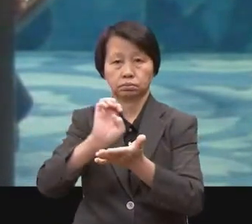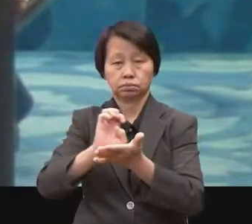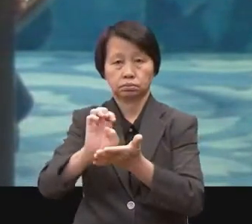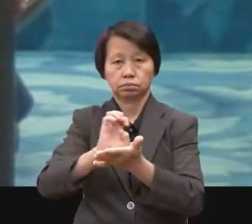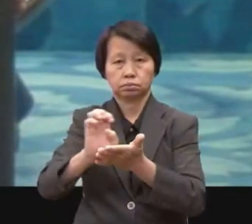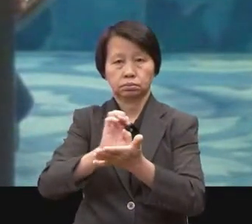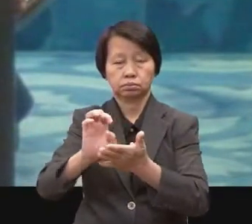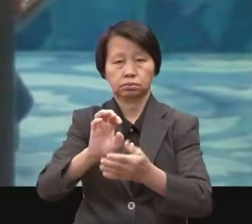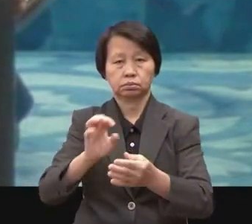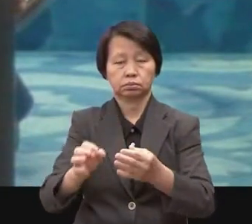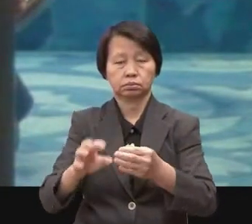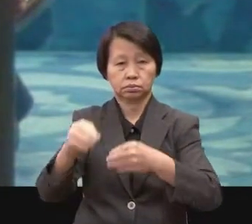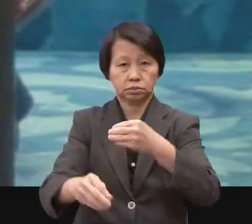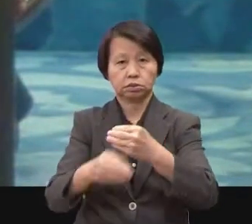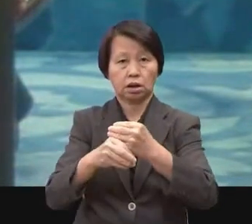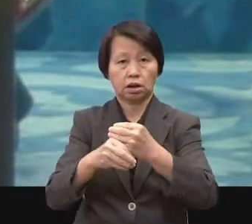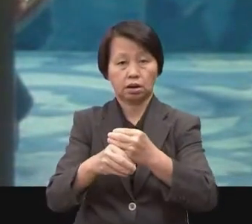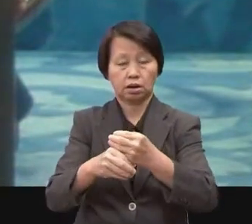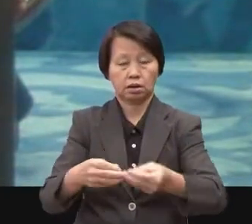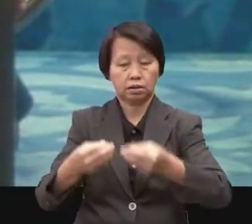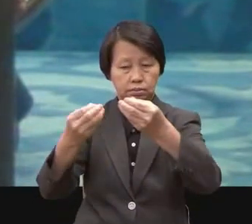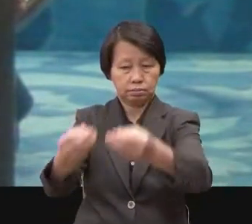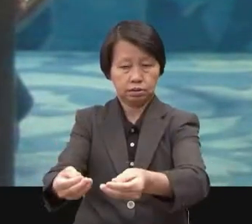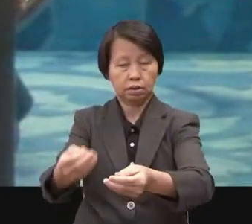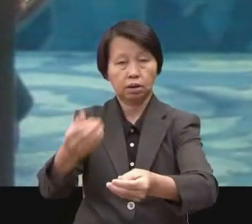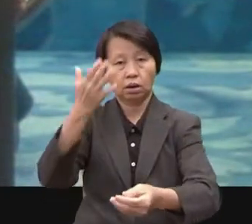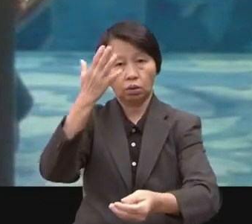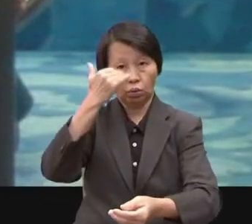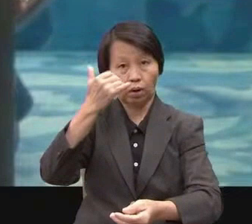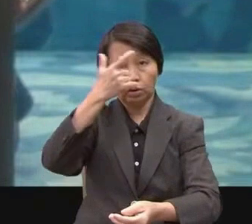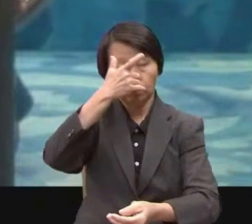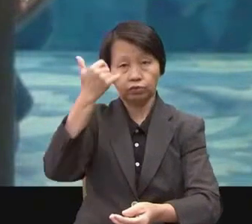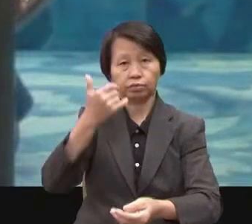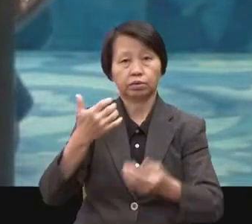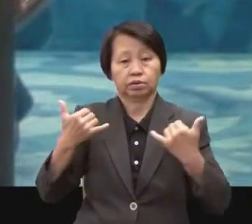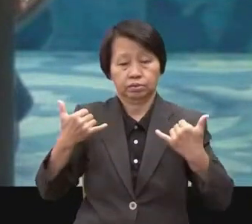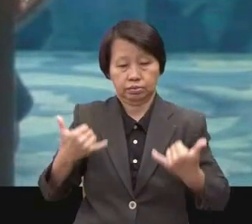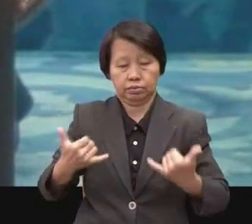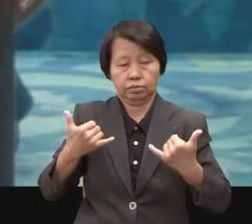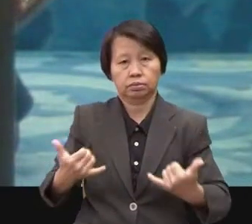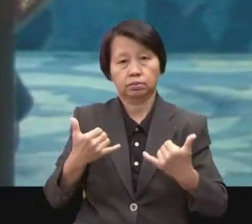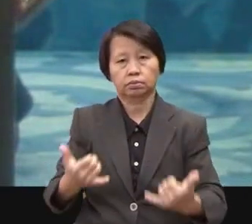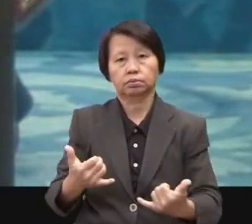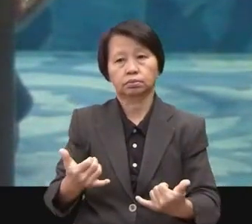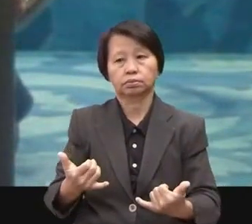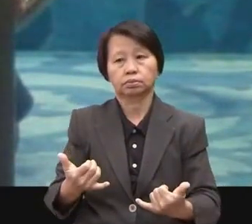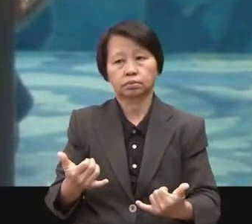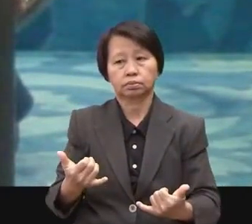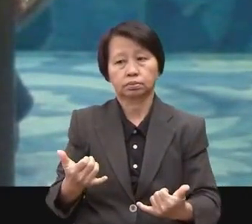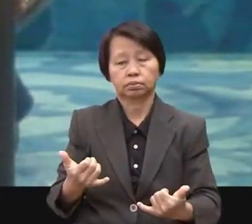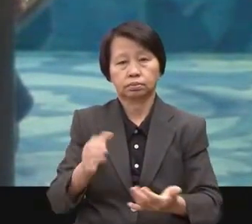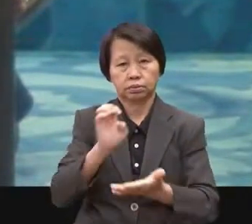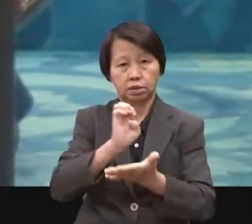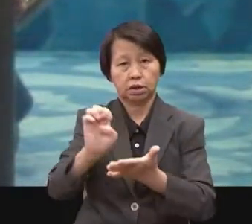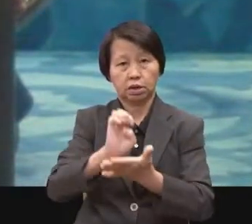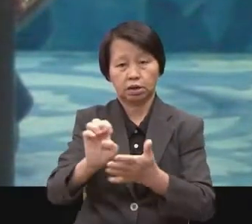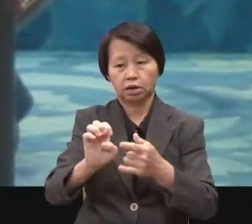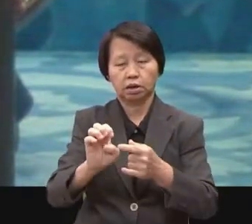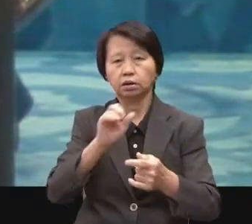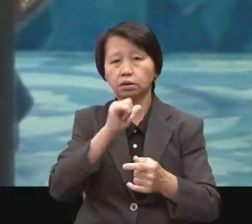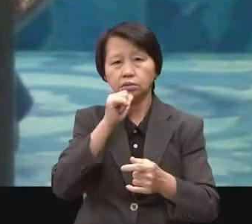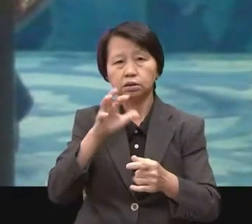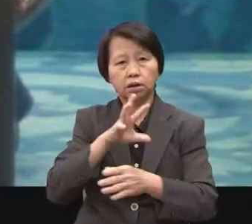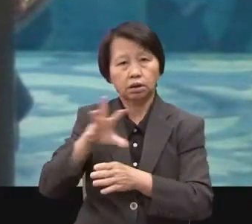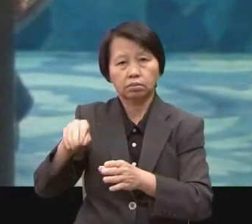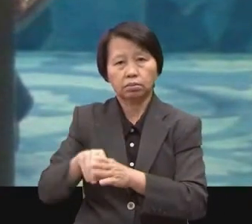tambahan diberikan Karena sekarang ini tak tidak termasuk